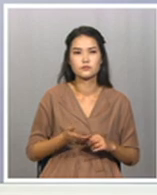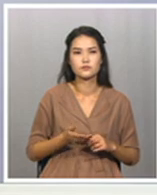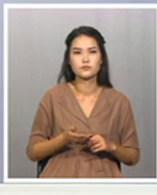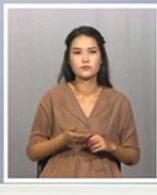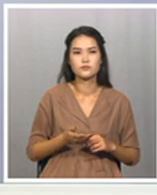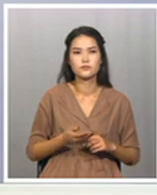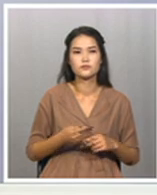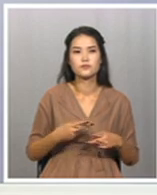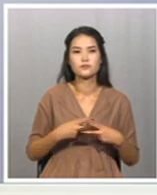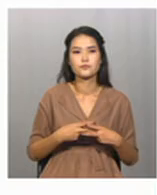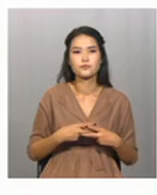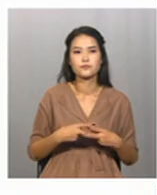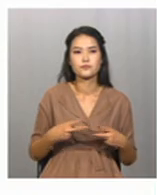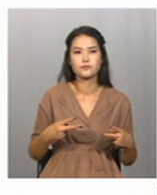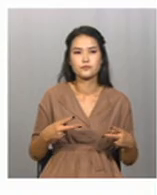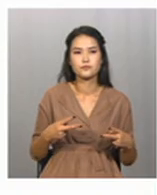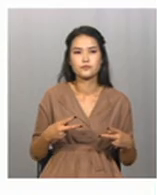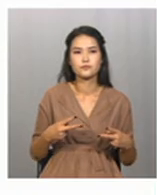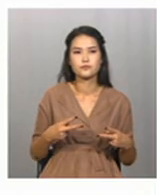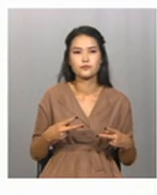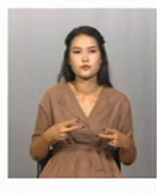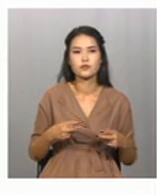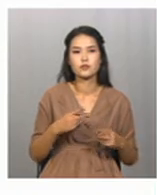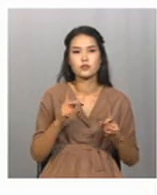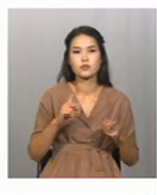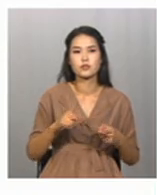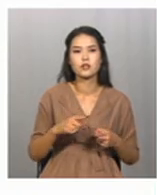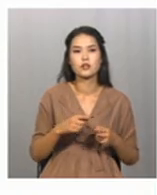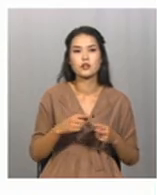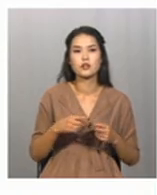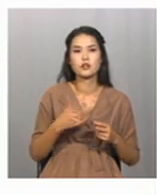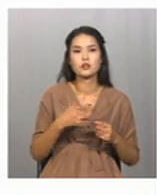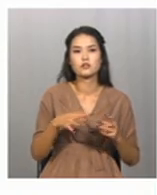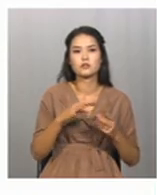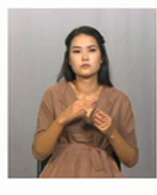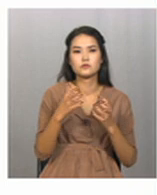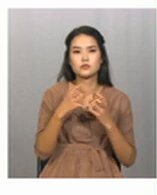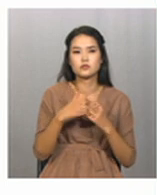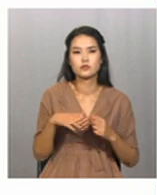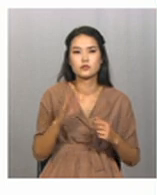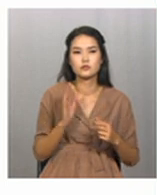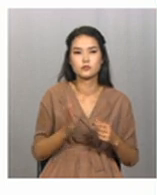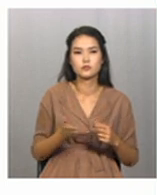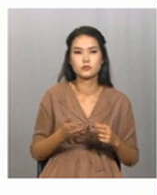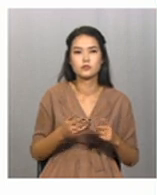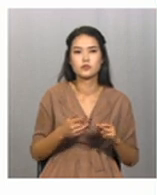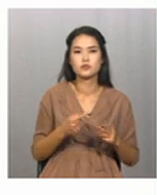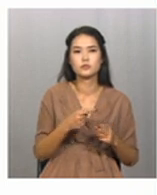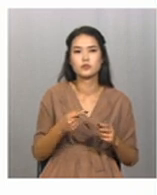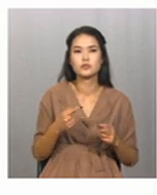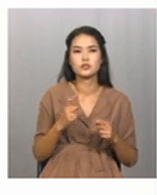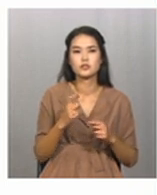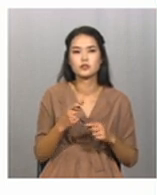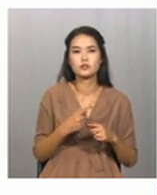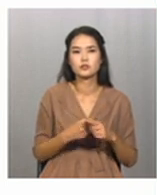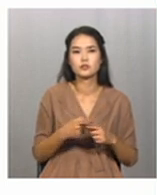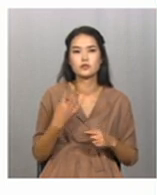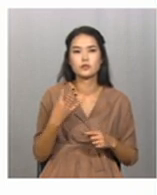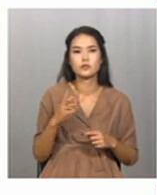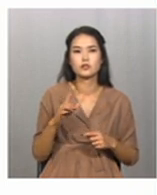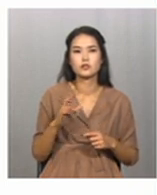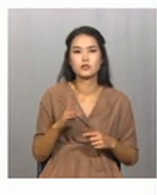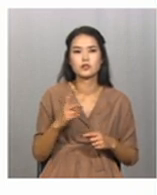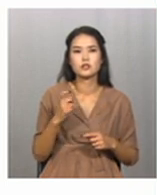dx. Минус 1-дің интегралы минус x. Ал 4 бөлінген x-тің